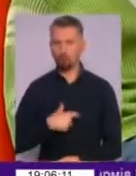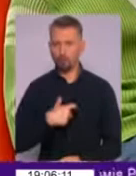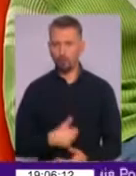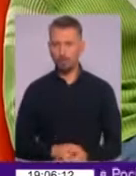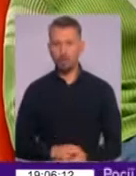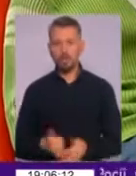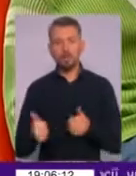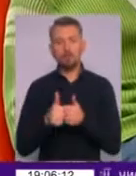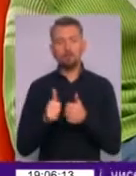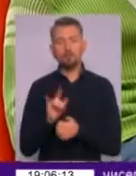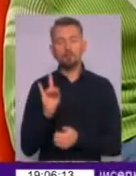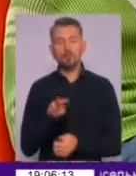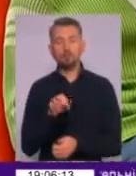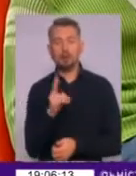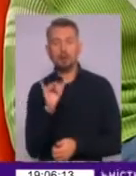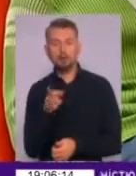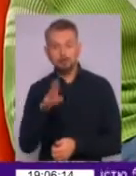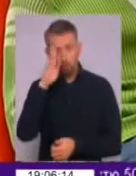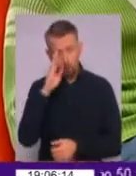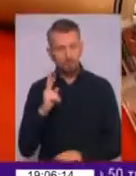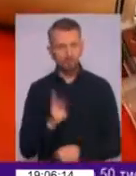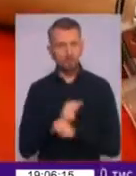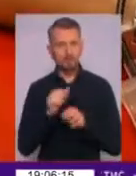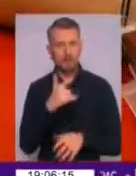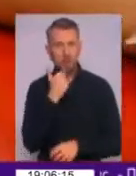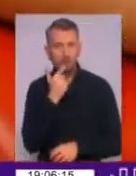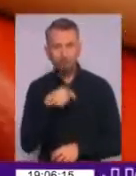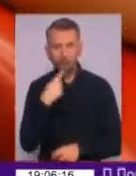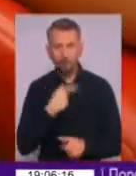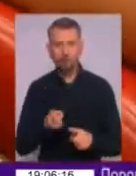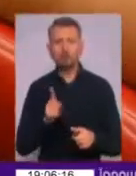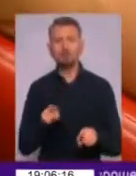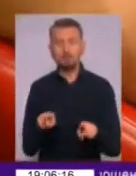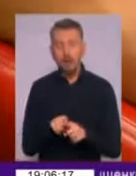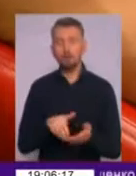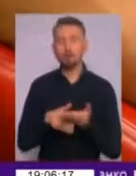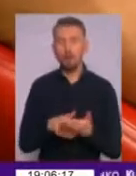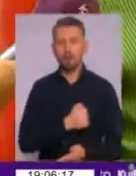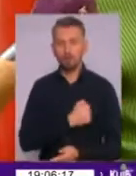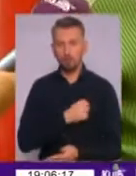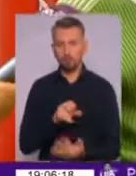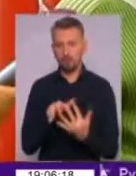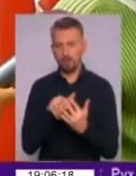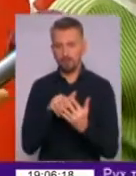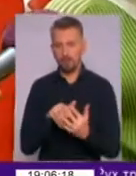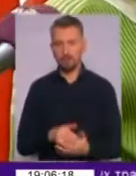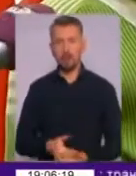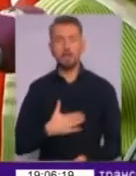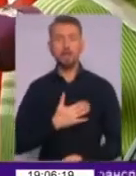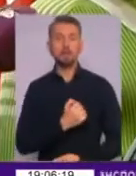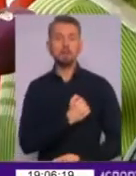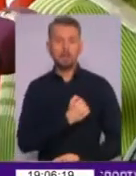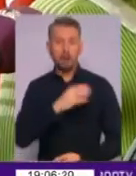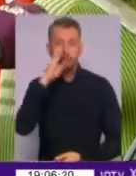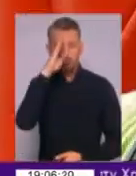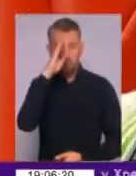На сусідньому кріслі Максим, хлопець вдруге, здає кров, говорить, саме так допомагає військовим на передовій. Нашим бійцям,